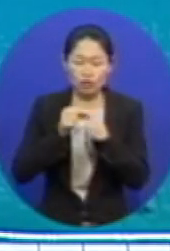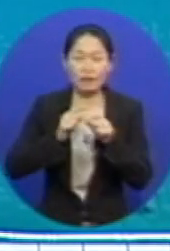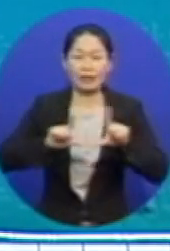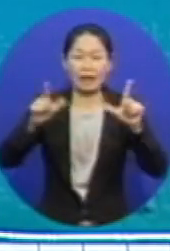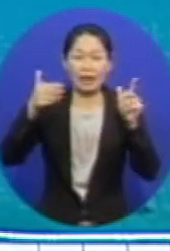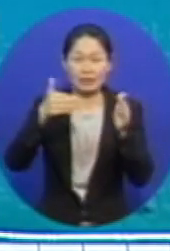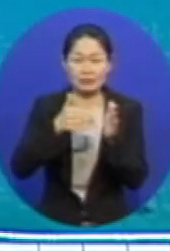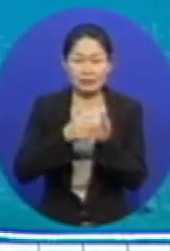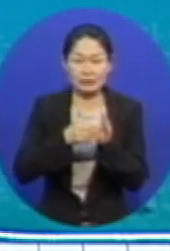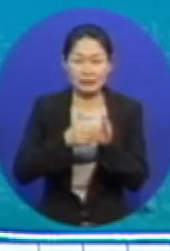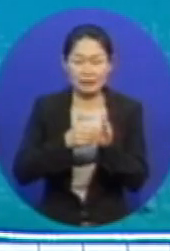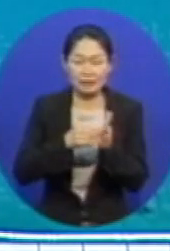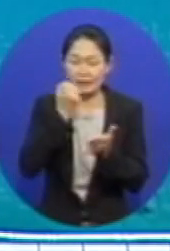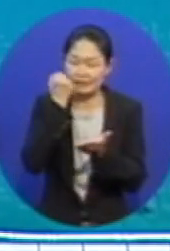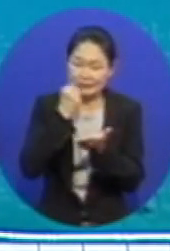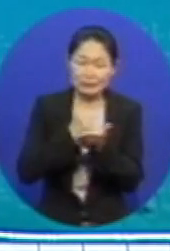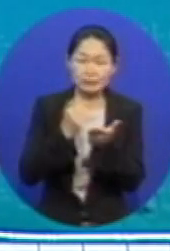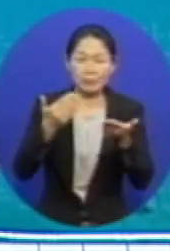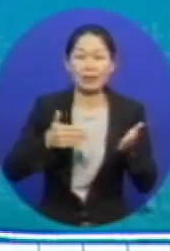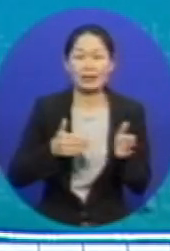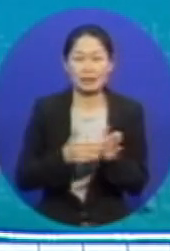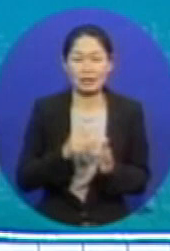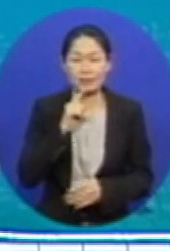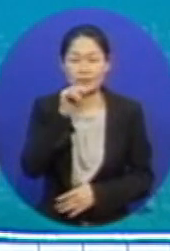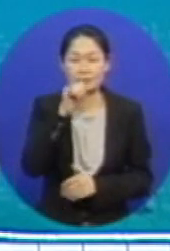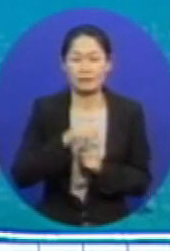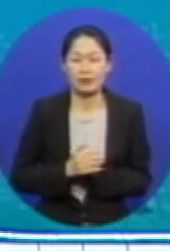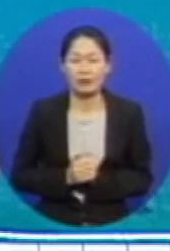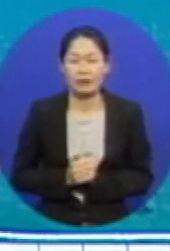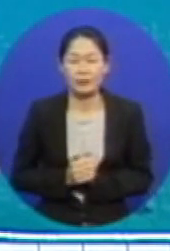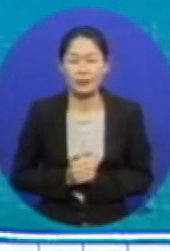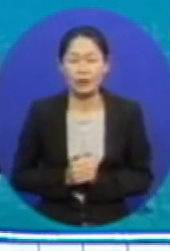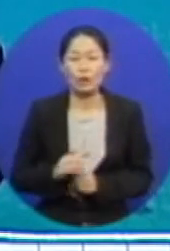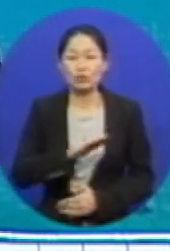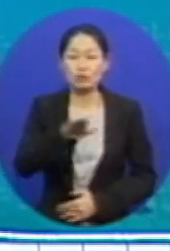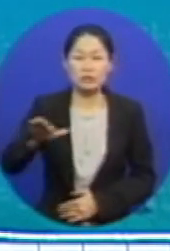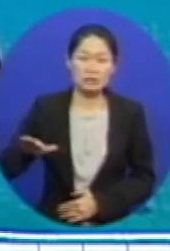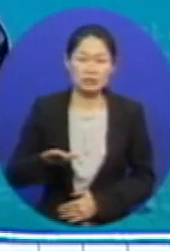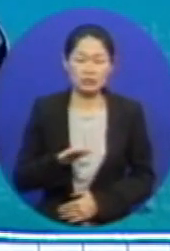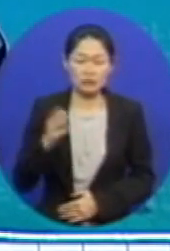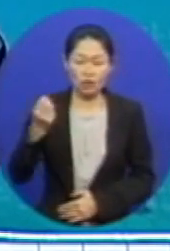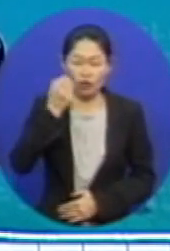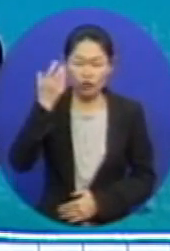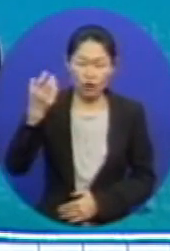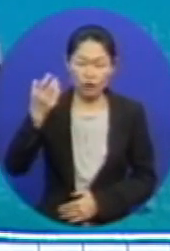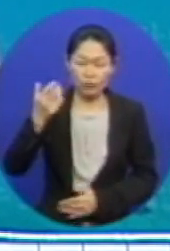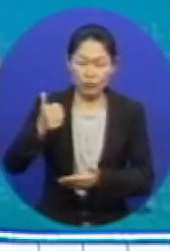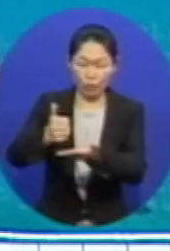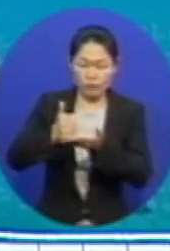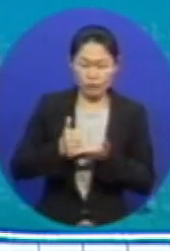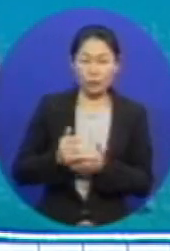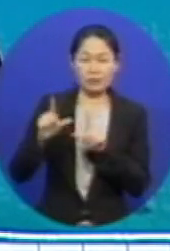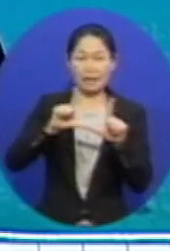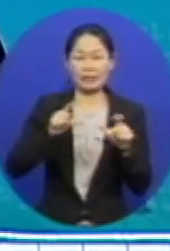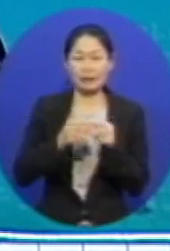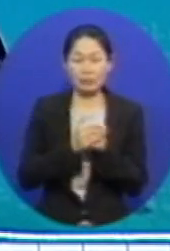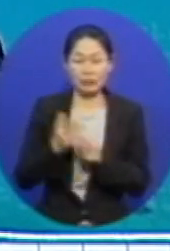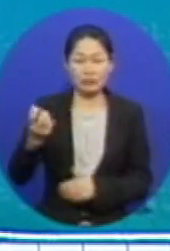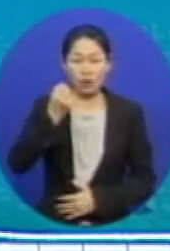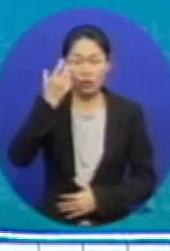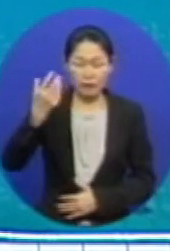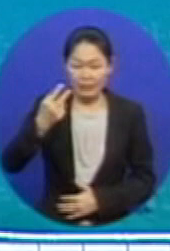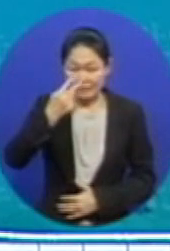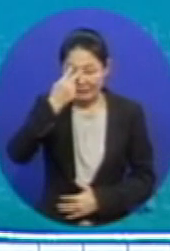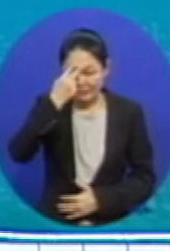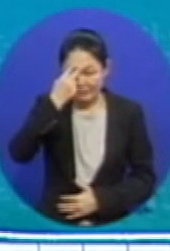인치심을 받았느니라 그랬습니다 우리는 성령님을 모시고 살기 때문에 성령님의